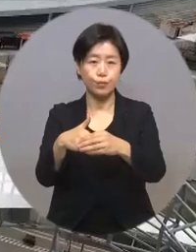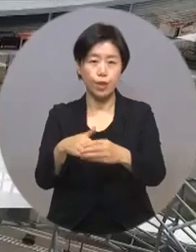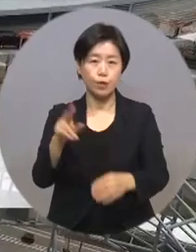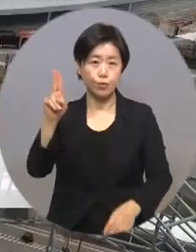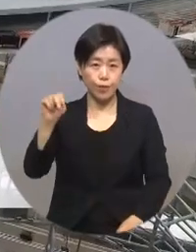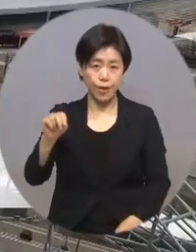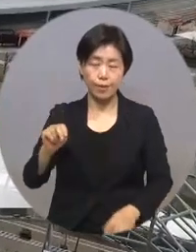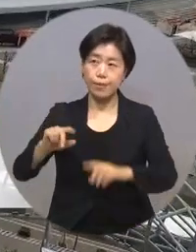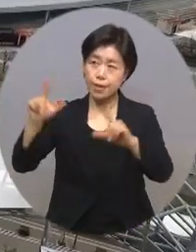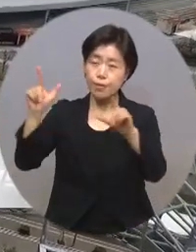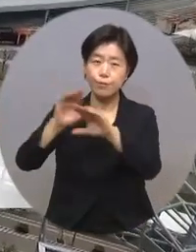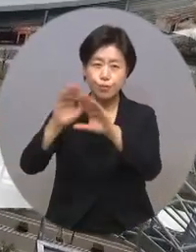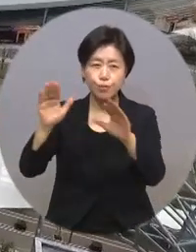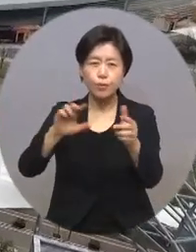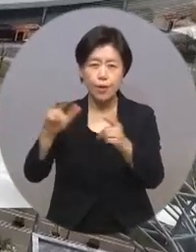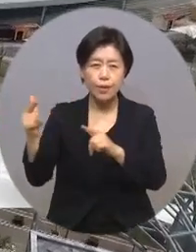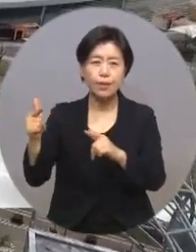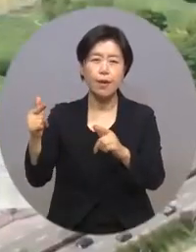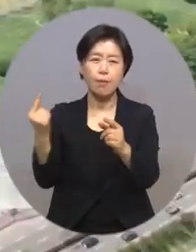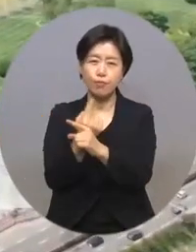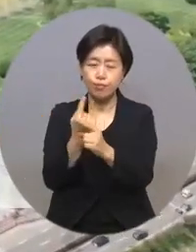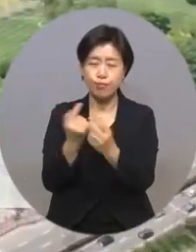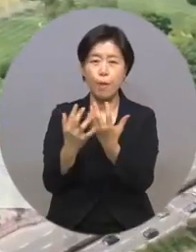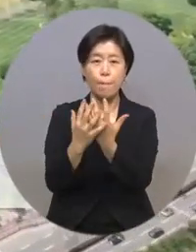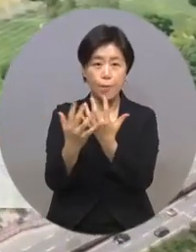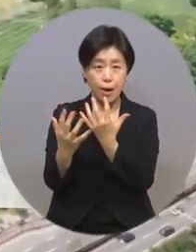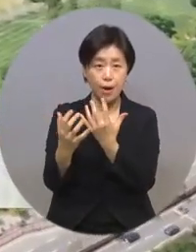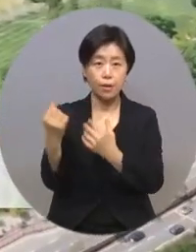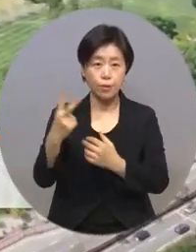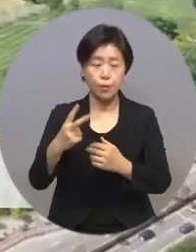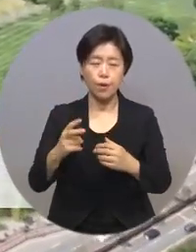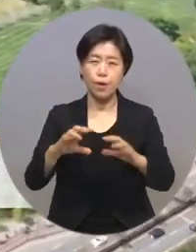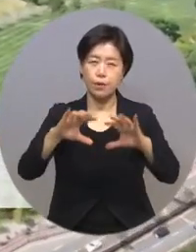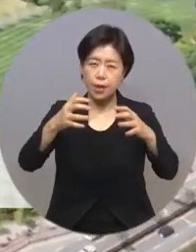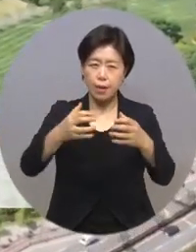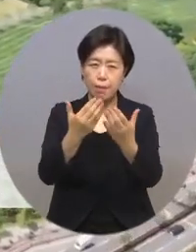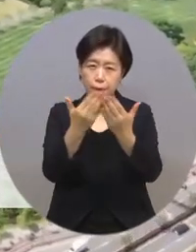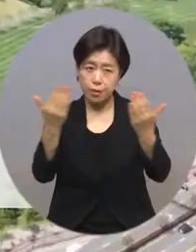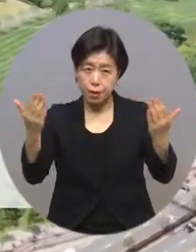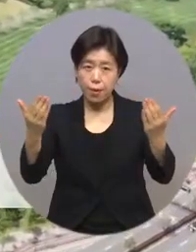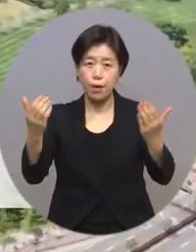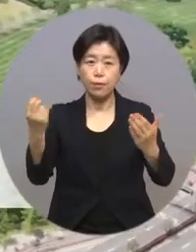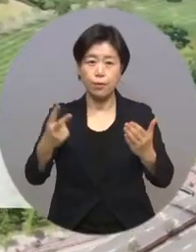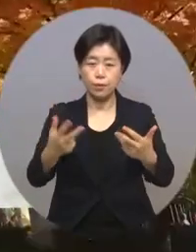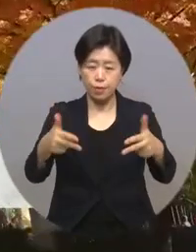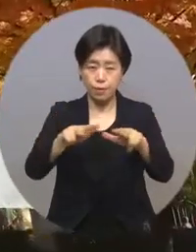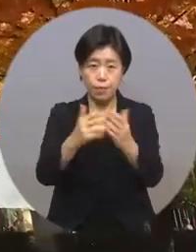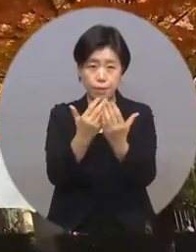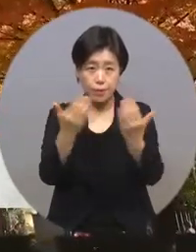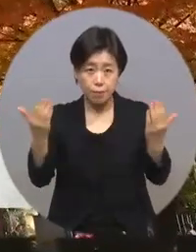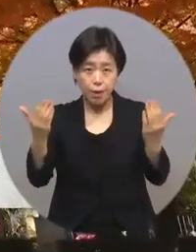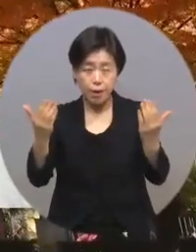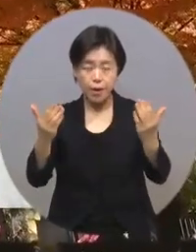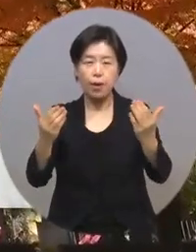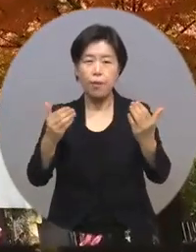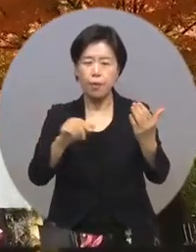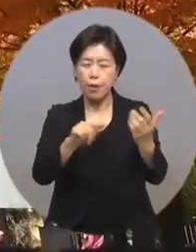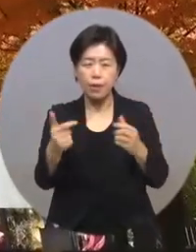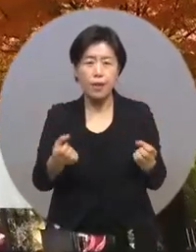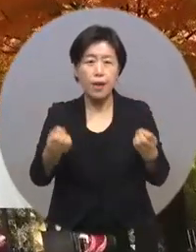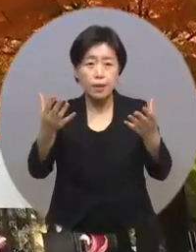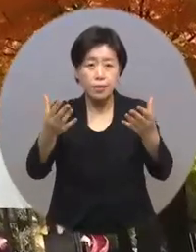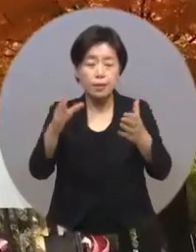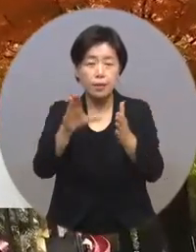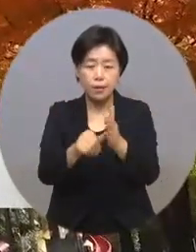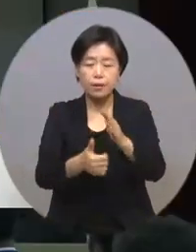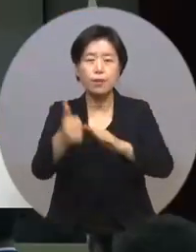UN기구 변화 협약 당사국 총회와 세계 박람회 위치는 물론 정원 박람회 성공개체 서로